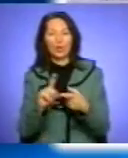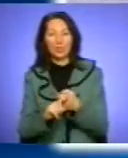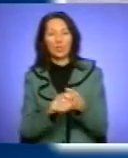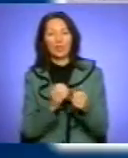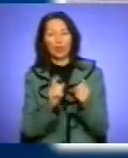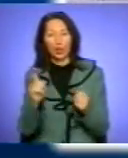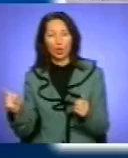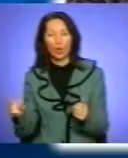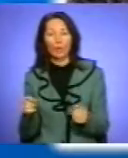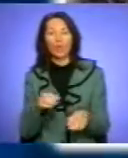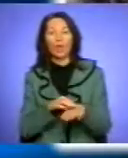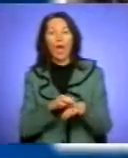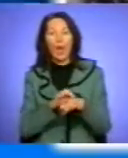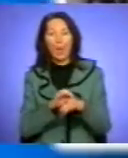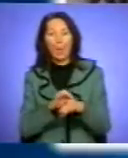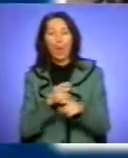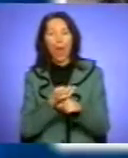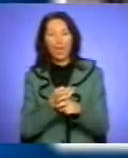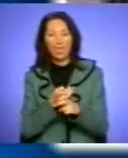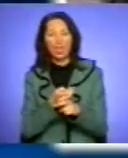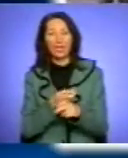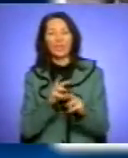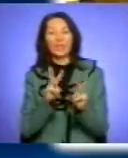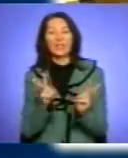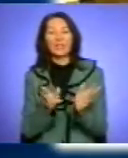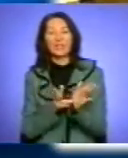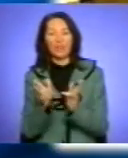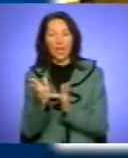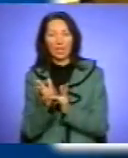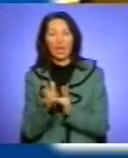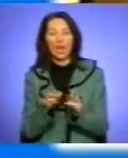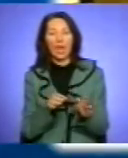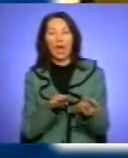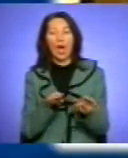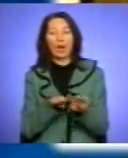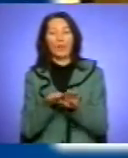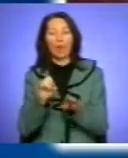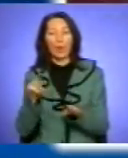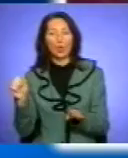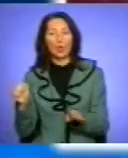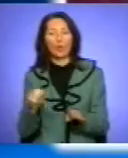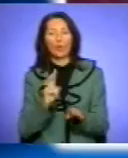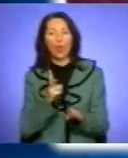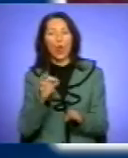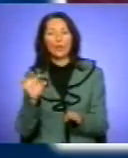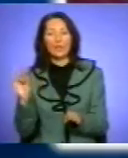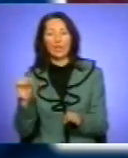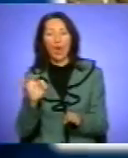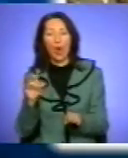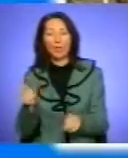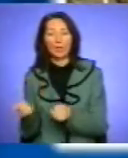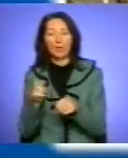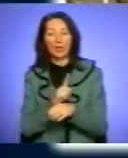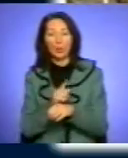Мощі святих рівноапостольних царів Костянтина та Олени привезли на Тернопільщину. Благословення на це дав митрополит Київський і